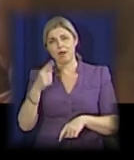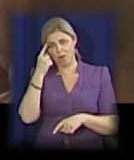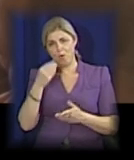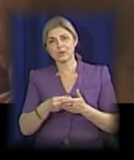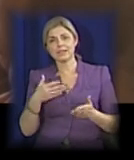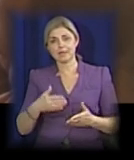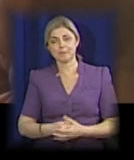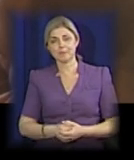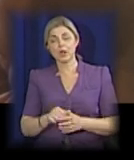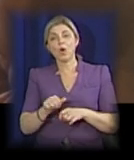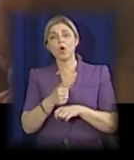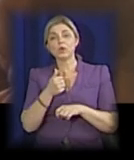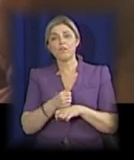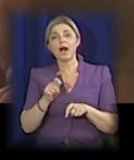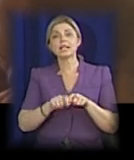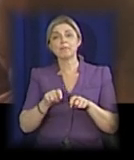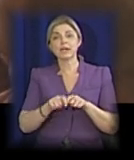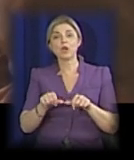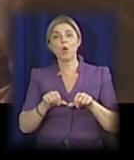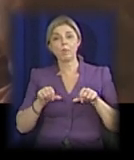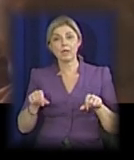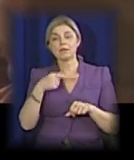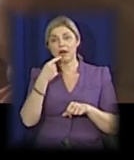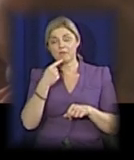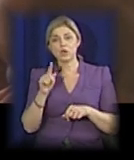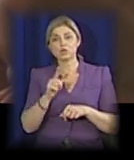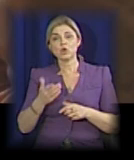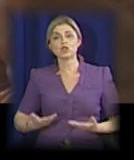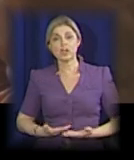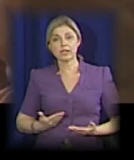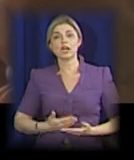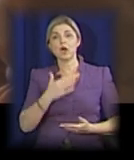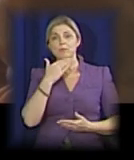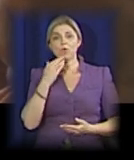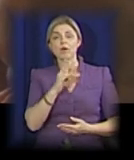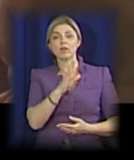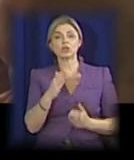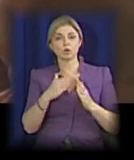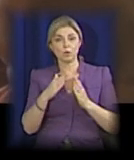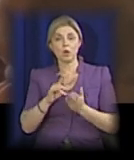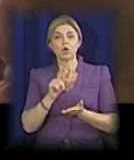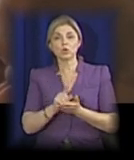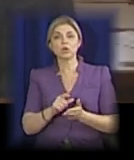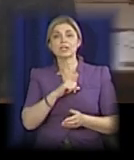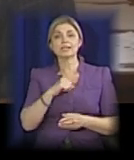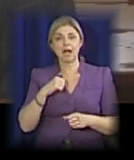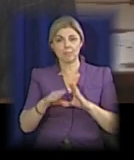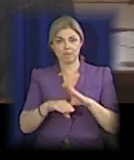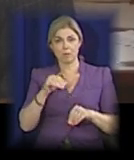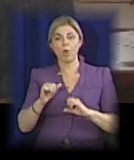Голова конкурсної комісії Олександр Рєпін зазначив, що мешканці багатоквартирних будинків матимуть змогу самостійно переобрати управляючу